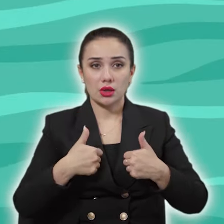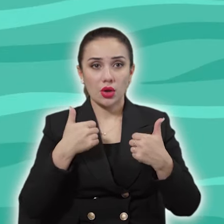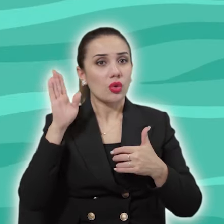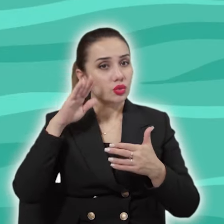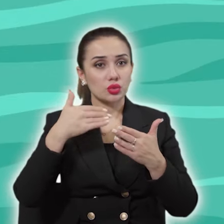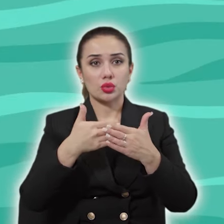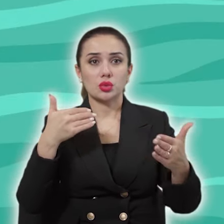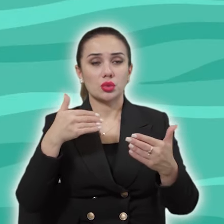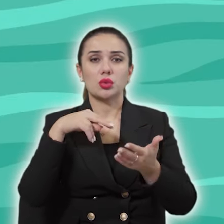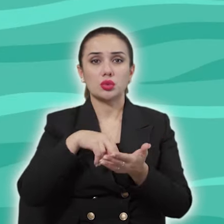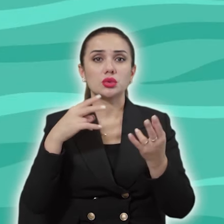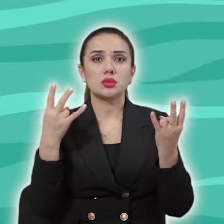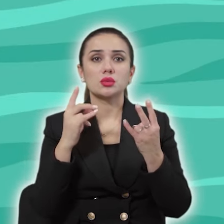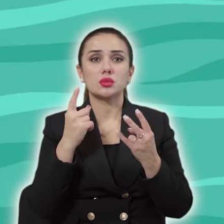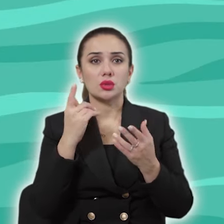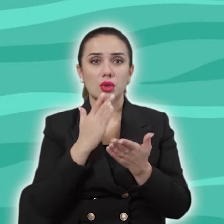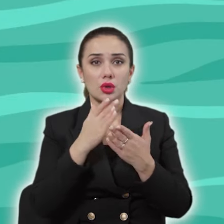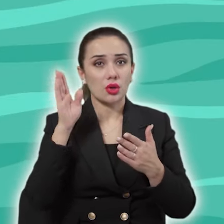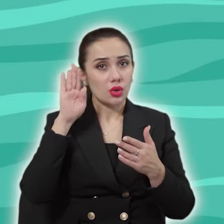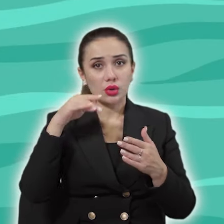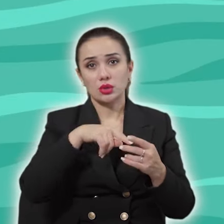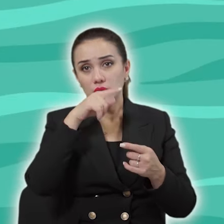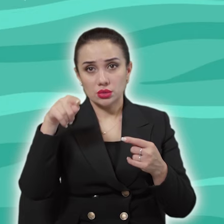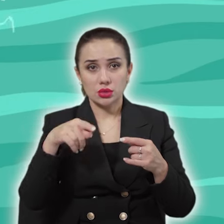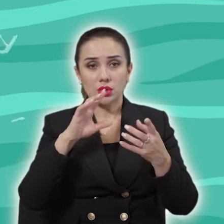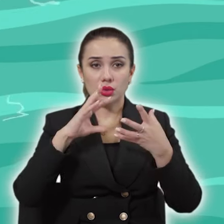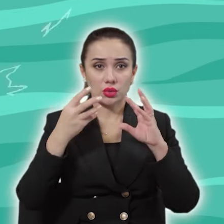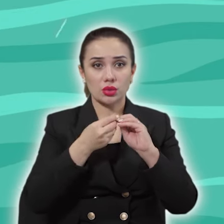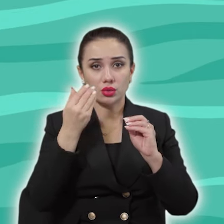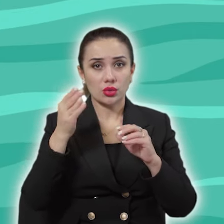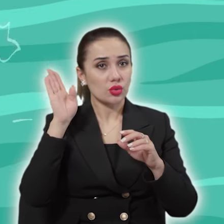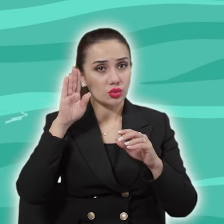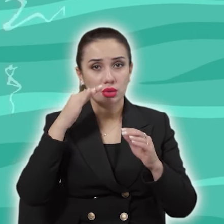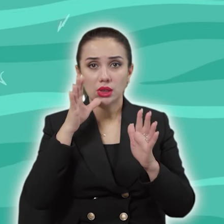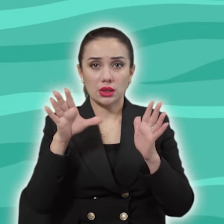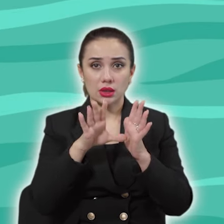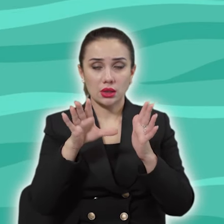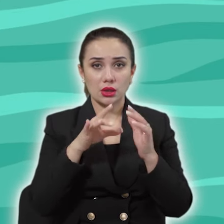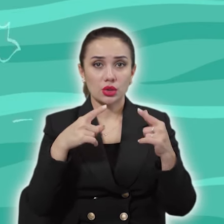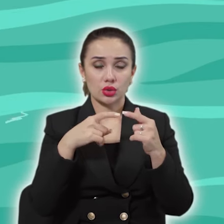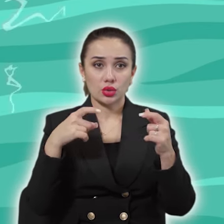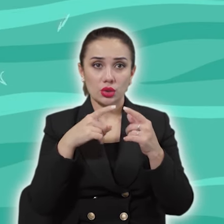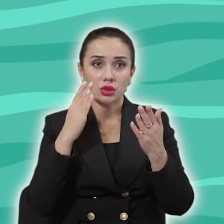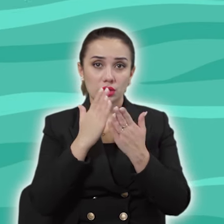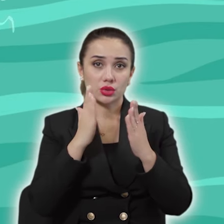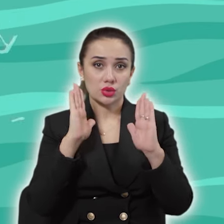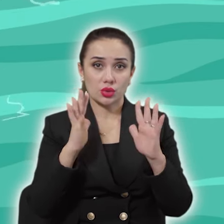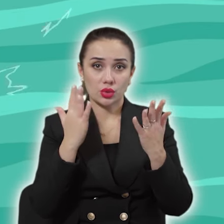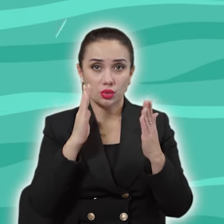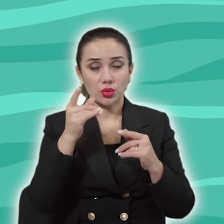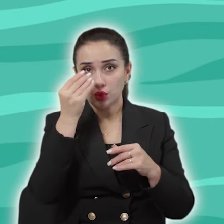Nega suvdan uzoqroq turishim kerak? Chunki simyog'och suvga qulashi natijasida suvda elektr tutashi sodir